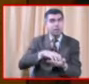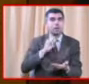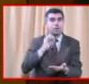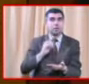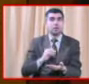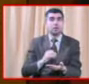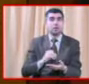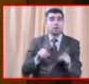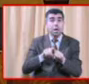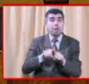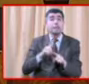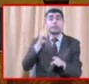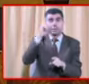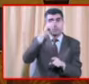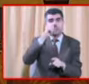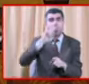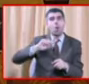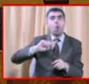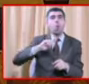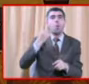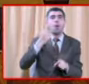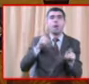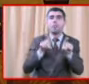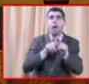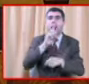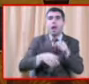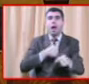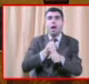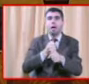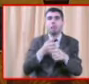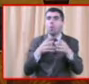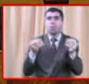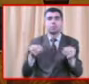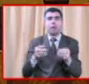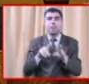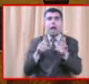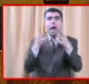كانت استثنائية بكل المقاييس. غنعطيكم بعض الارقام،